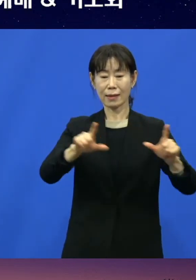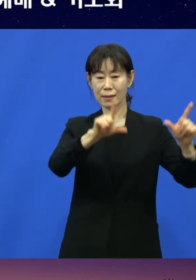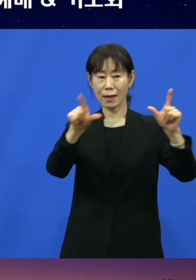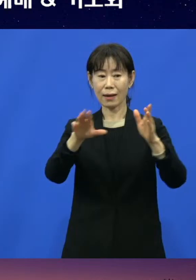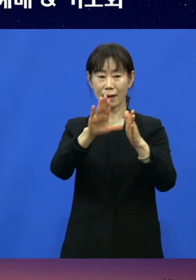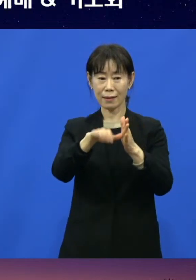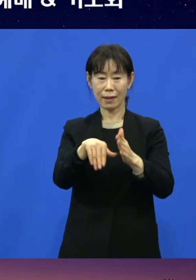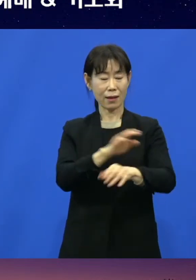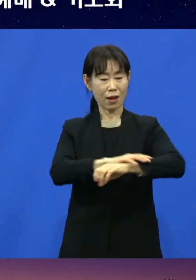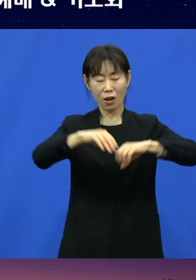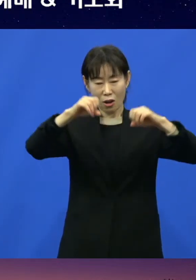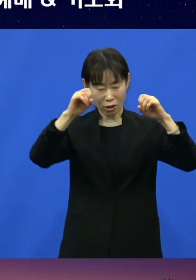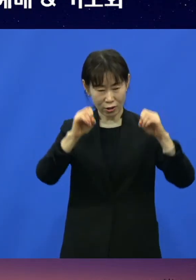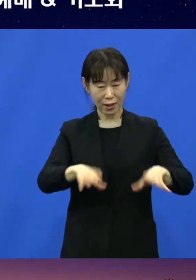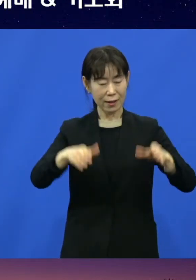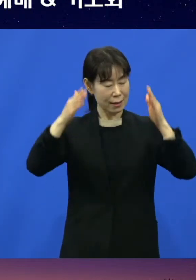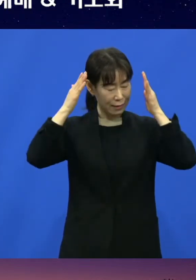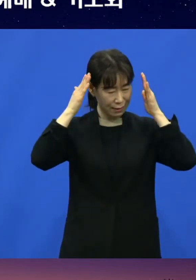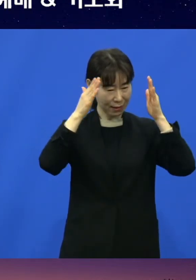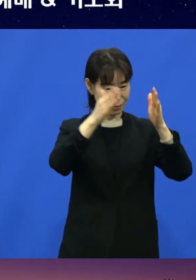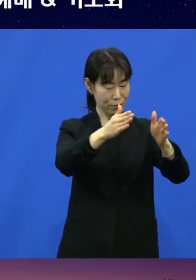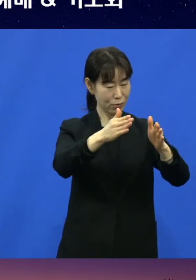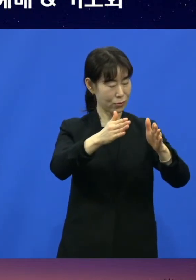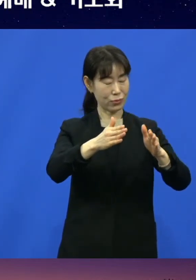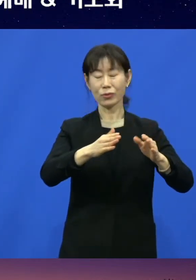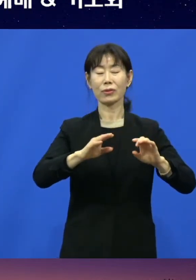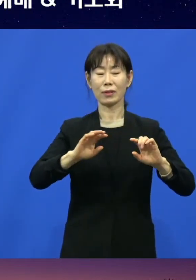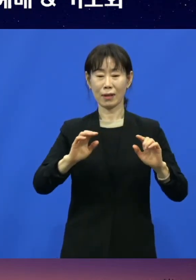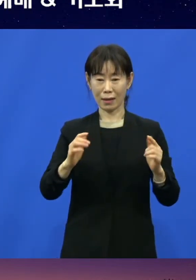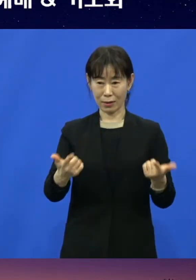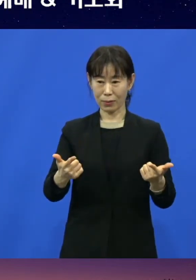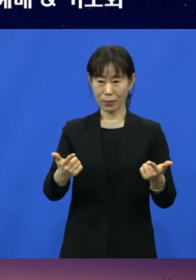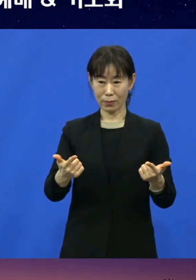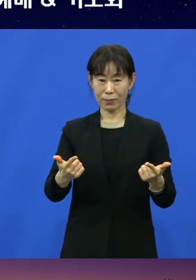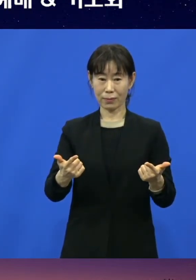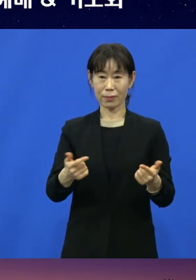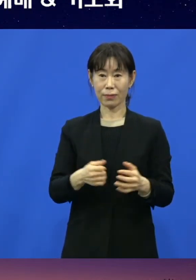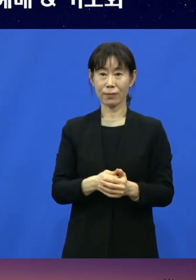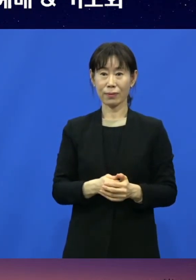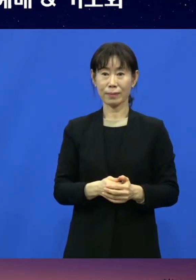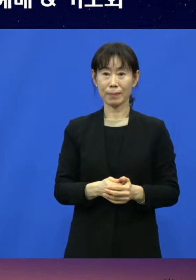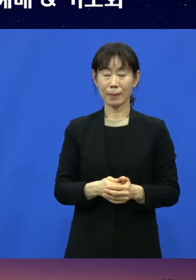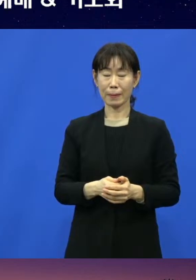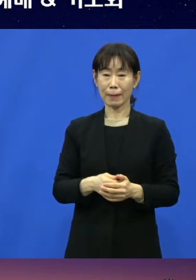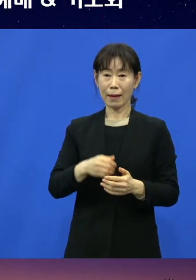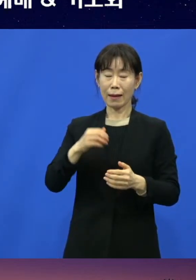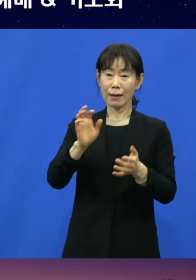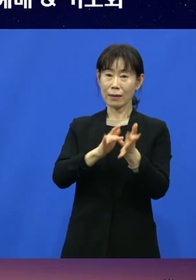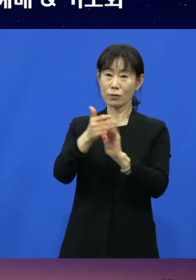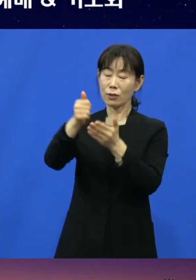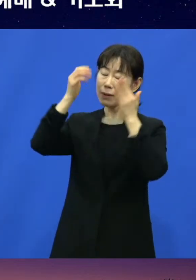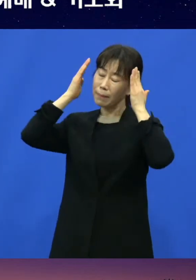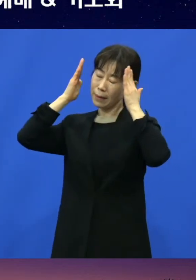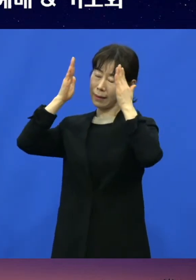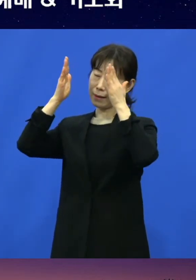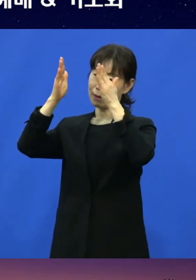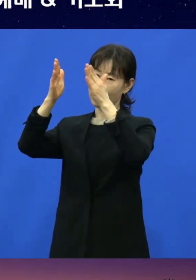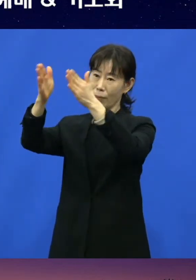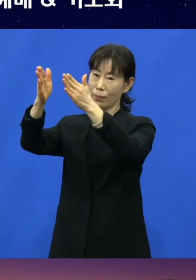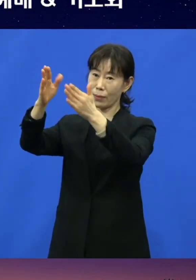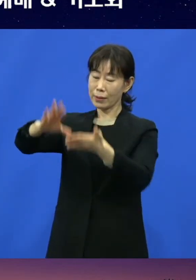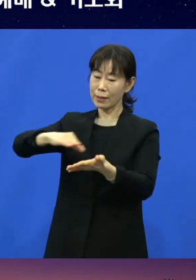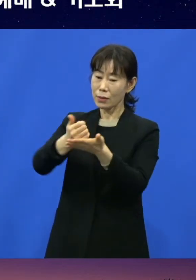불필요한 것들에 우리의 인생의 에너지를 낭비를 최대한 줄이게 되고 목표에 초점을 맞추고 그리스도를